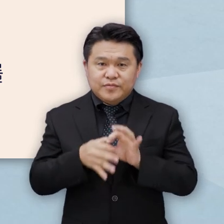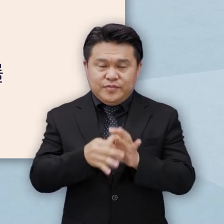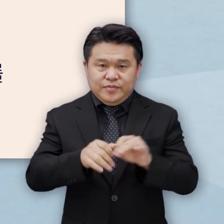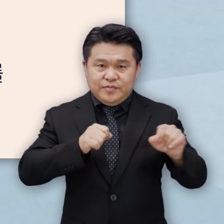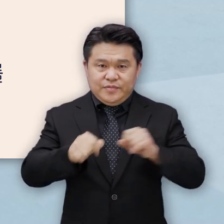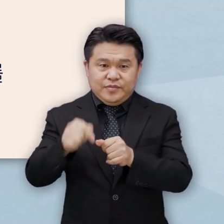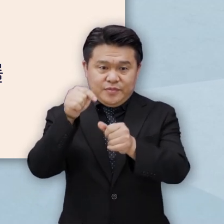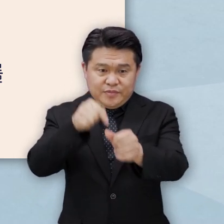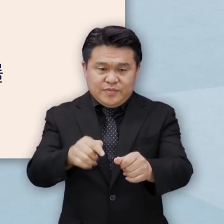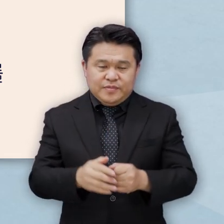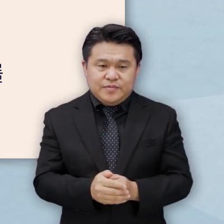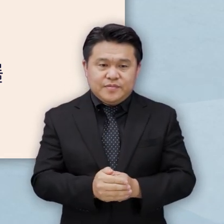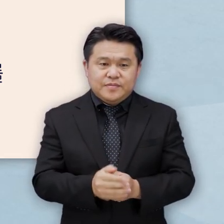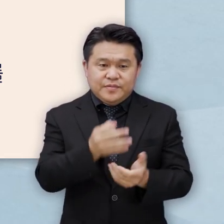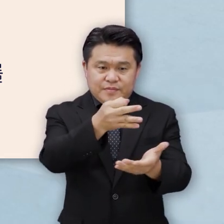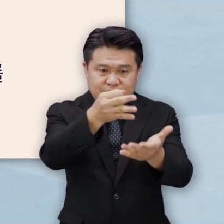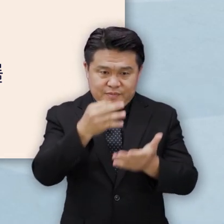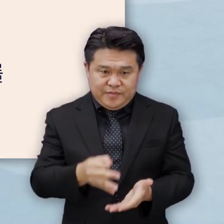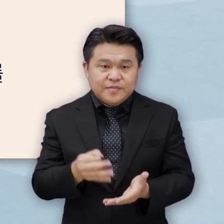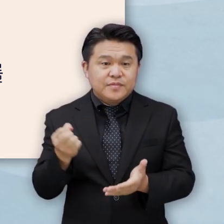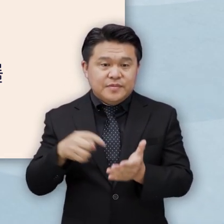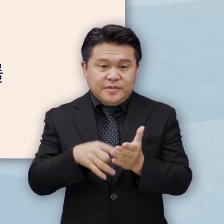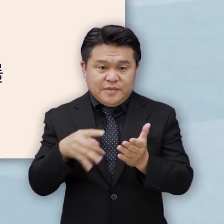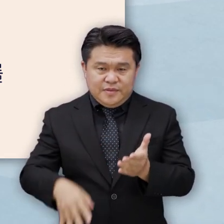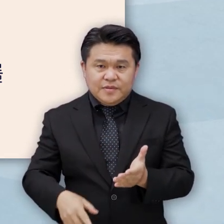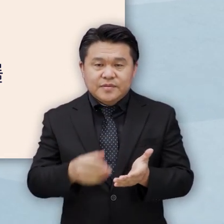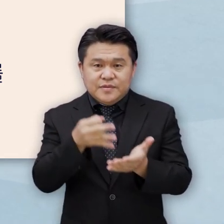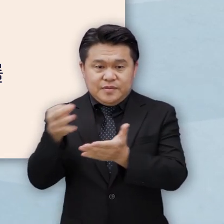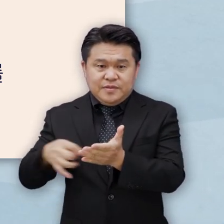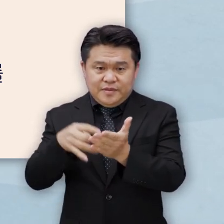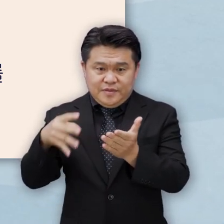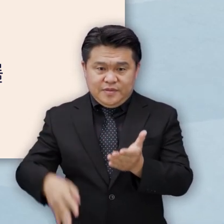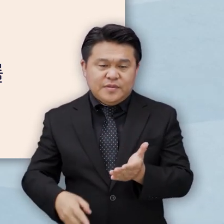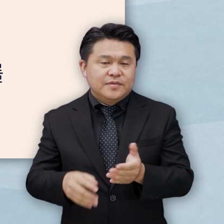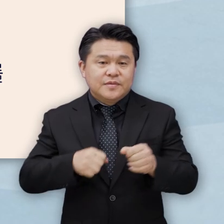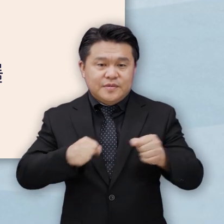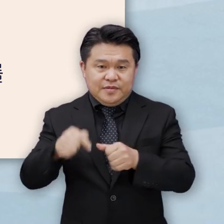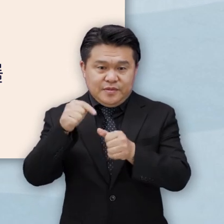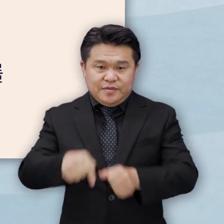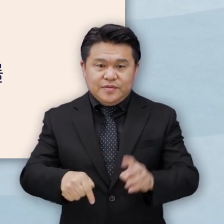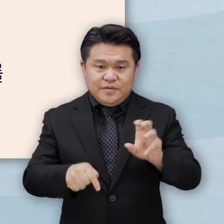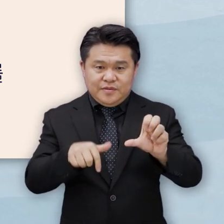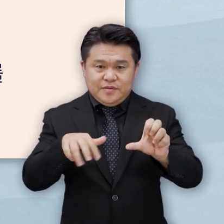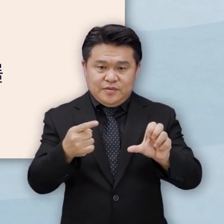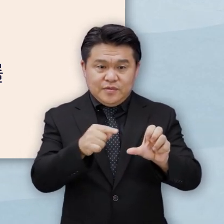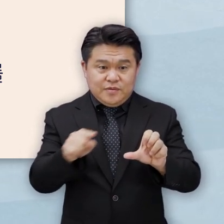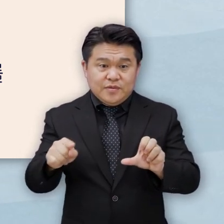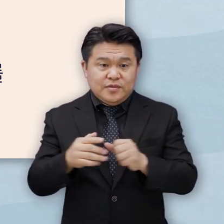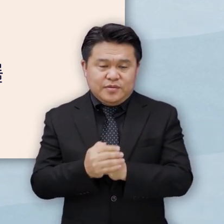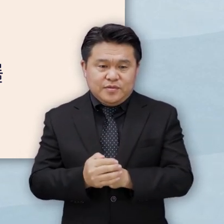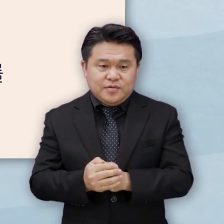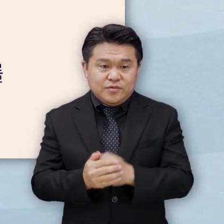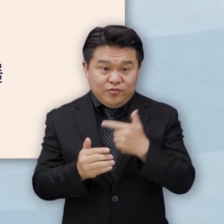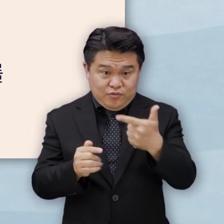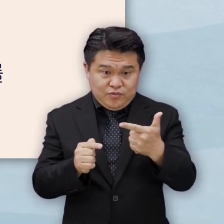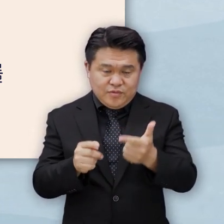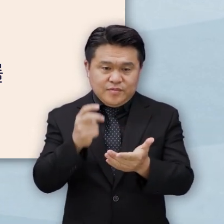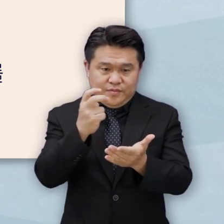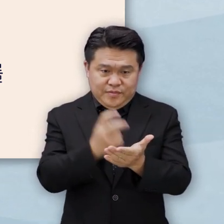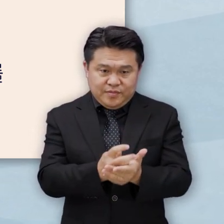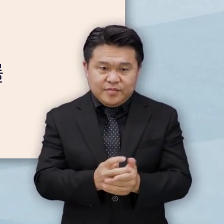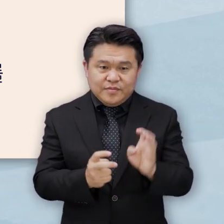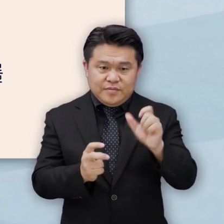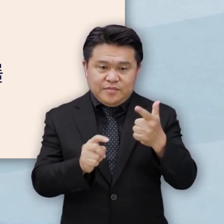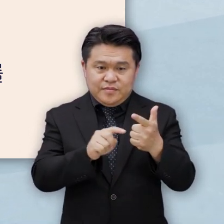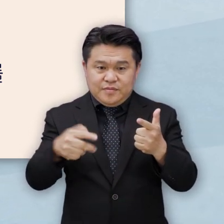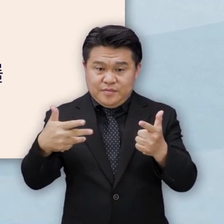시행령, 상속세 및 증여세법 시행령 제35조. 6. 법 제46조 제8호에서